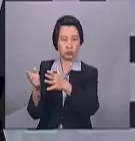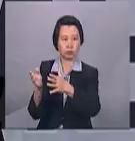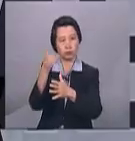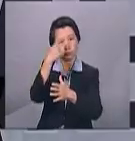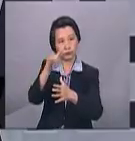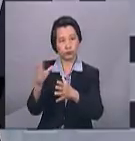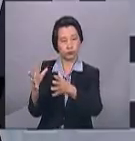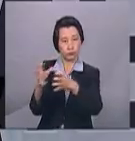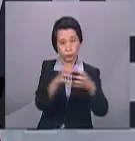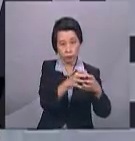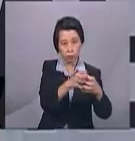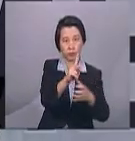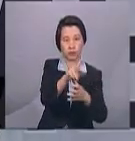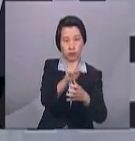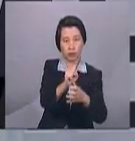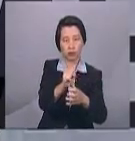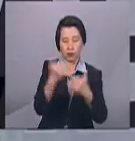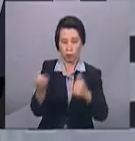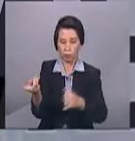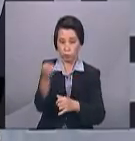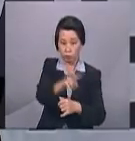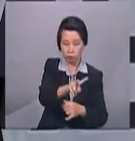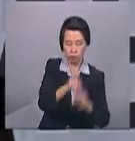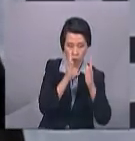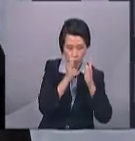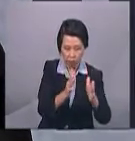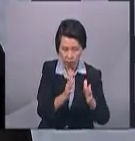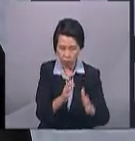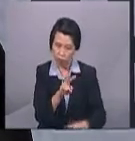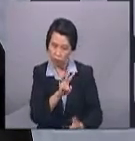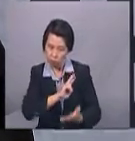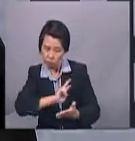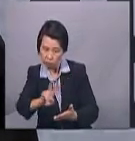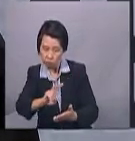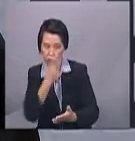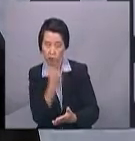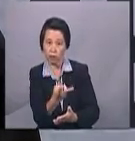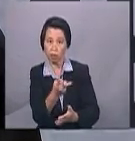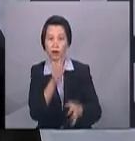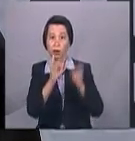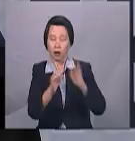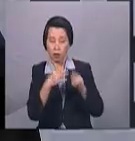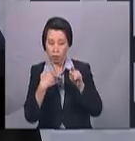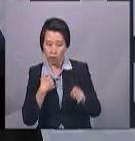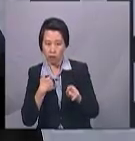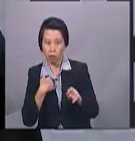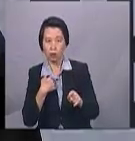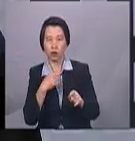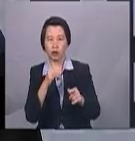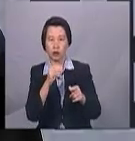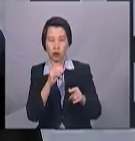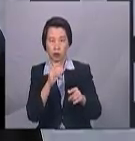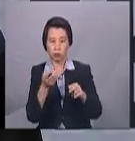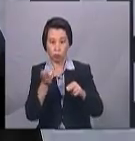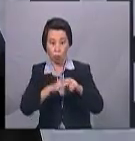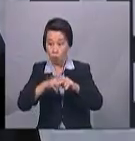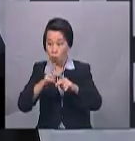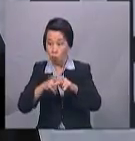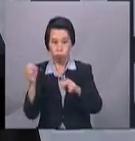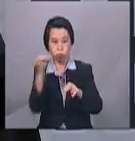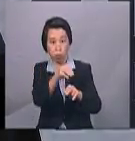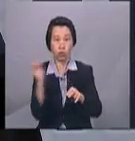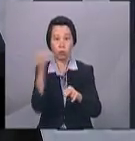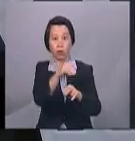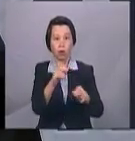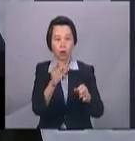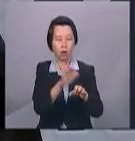kumulatif kes kan. Jadi sekarang ni kita akan lihat pada tempoh 2 minggu kalau ada kes mendadak di satu-satu